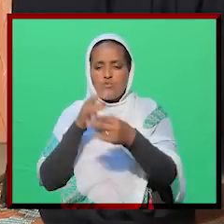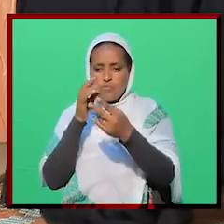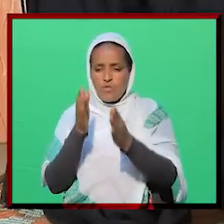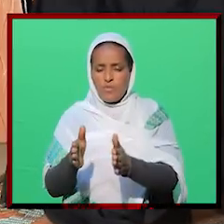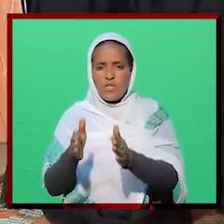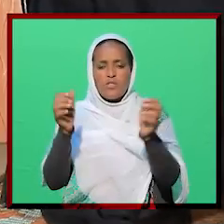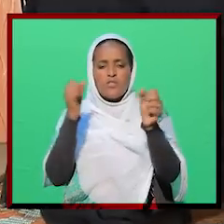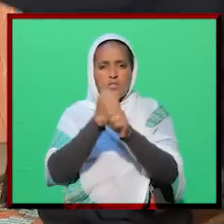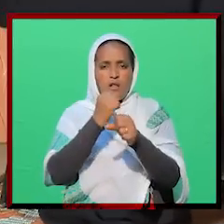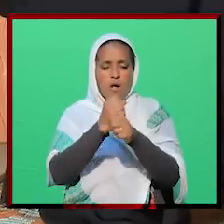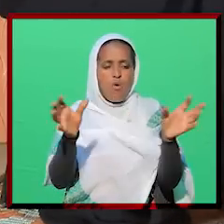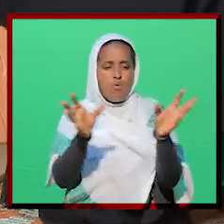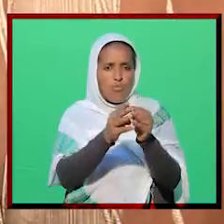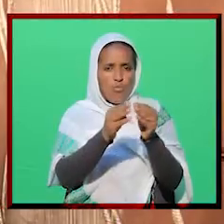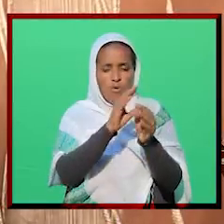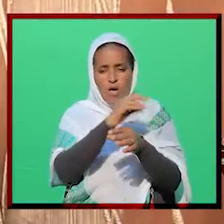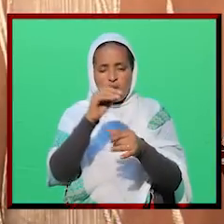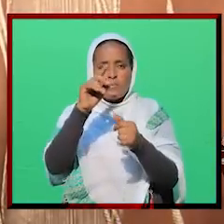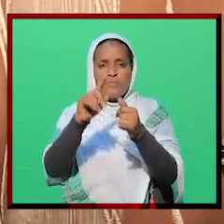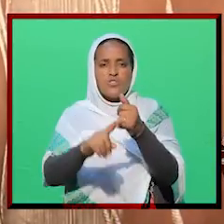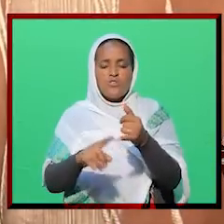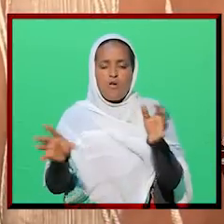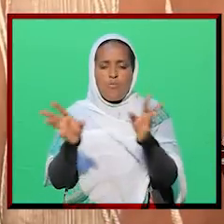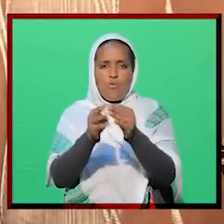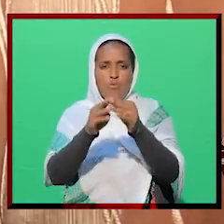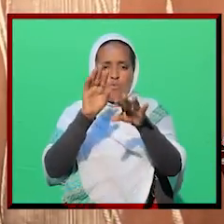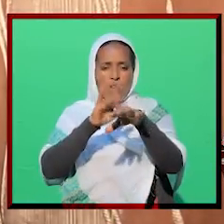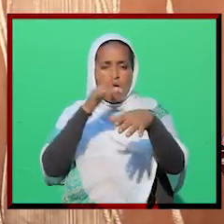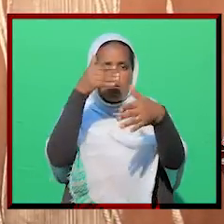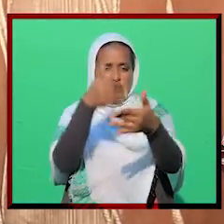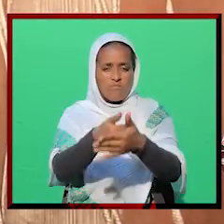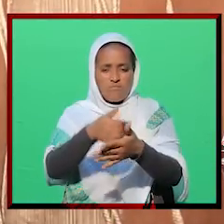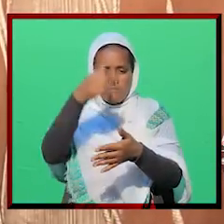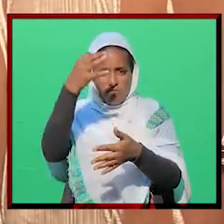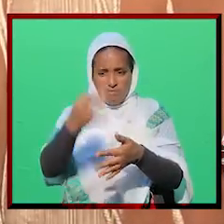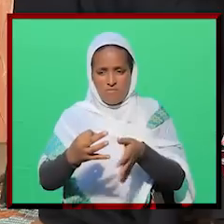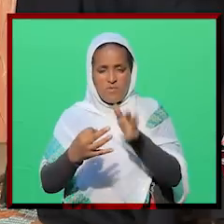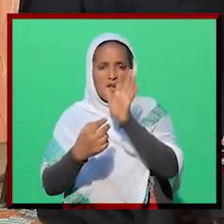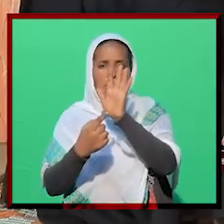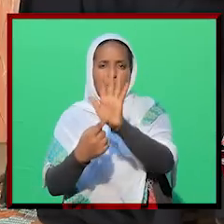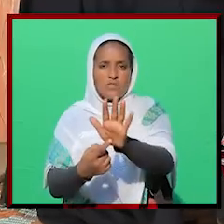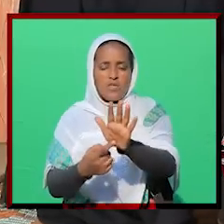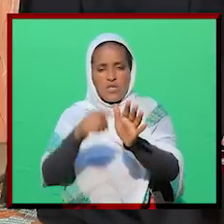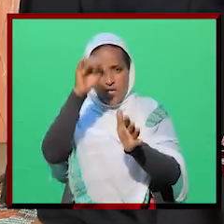አብራርተውልናል። ውይይታችን ወደ ማጠቃለሉ እየመጣን ነው። ከዛ በፊት ግን